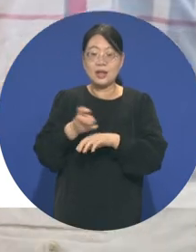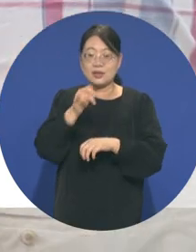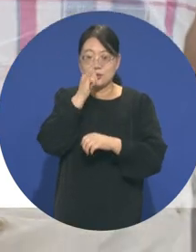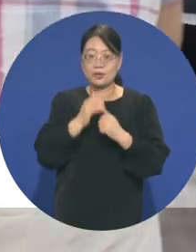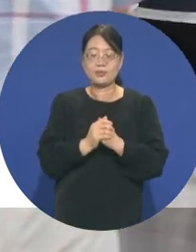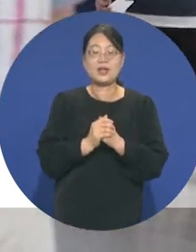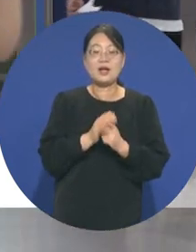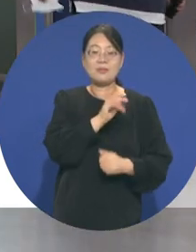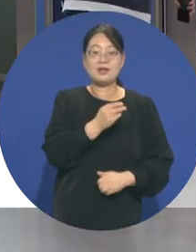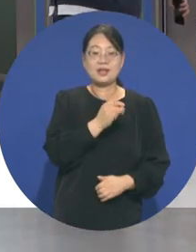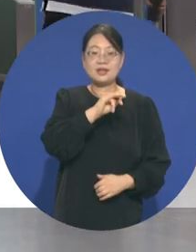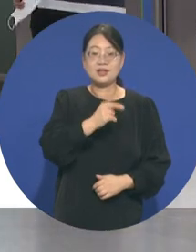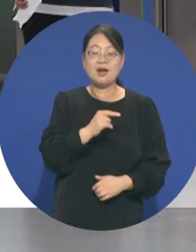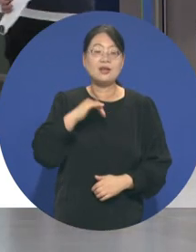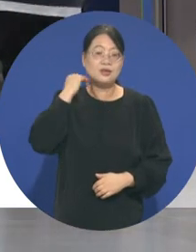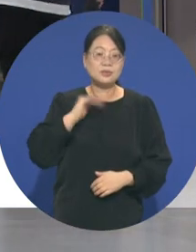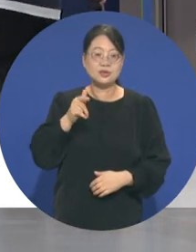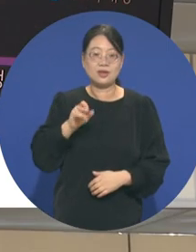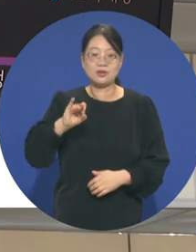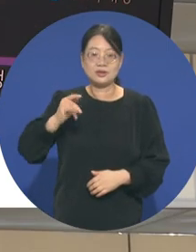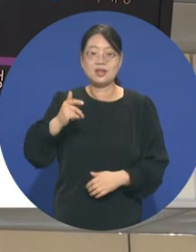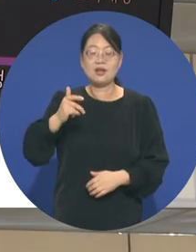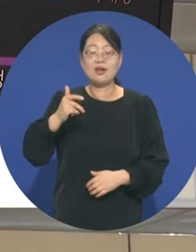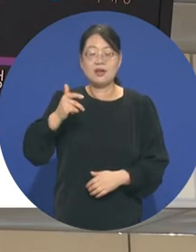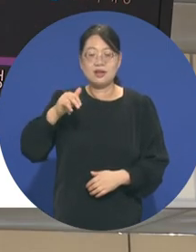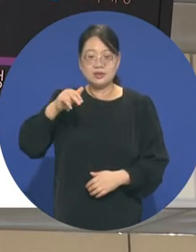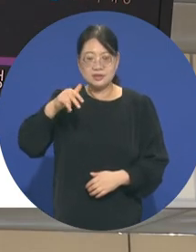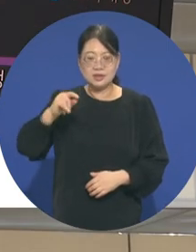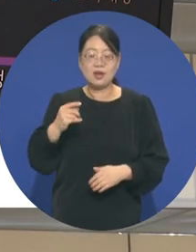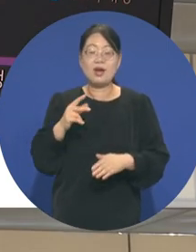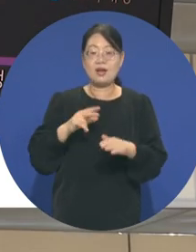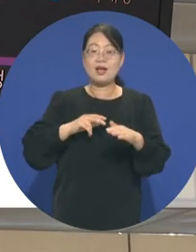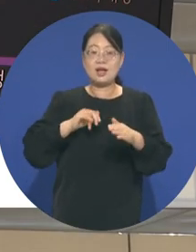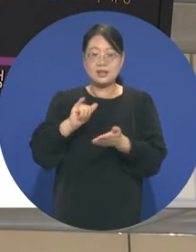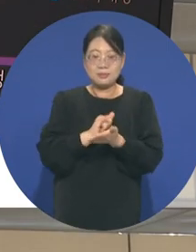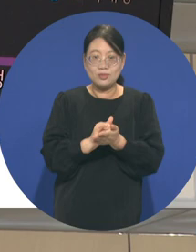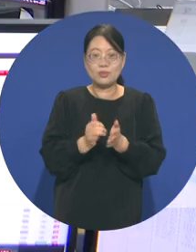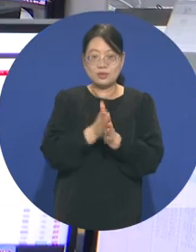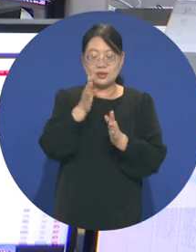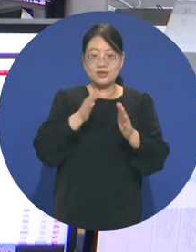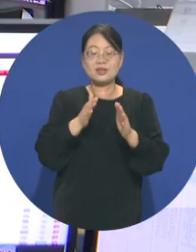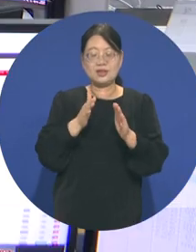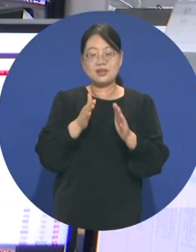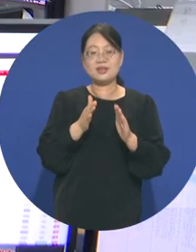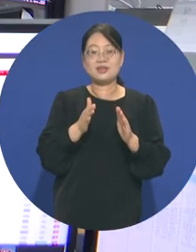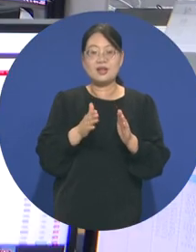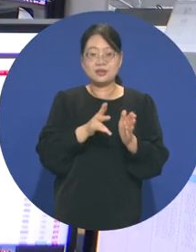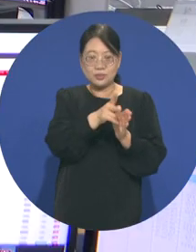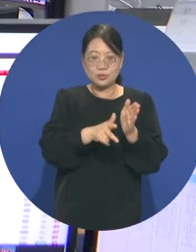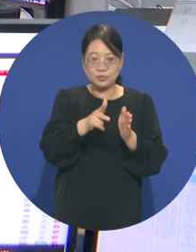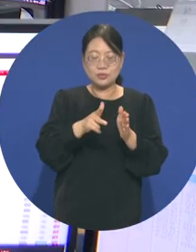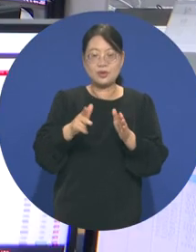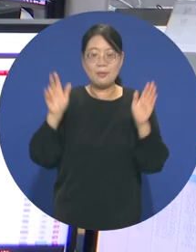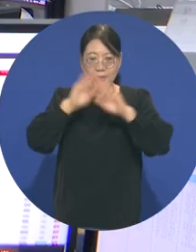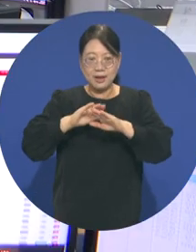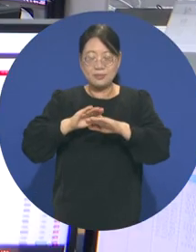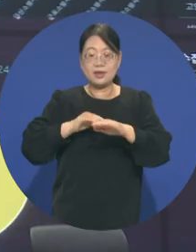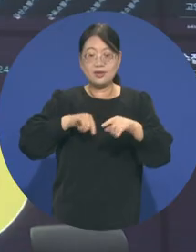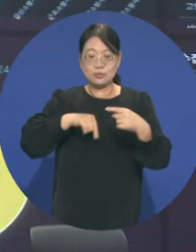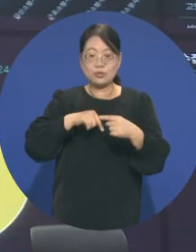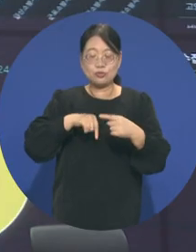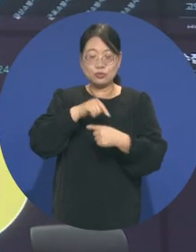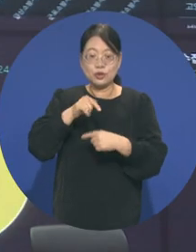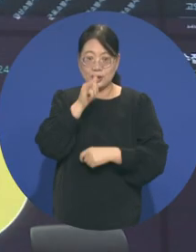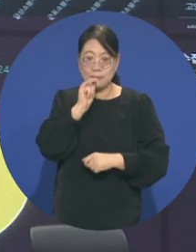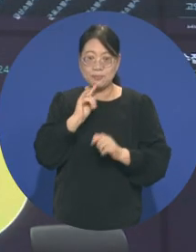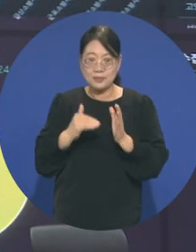경전철 김포 도시철도 등 일부 구간에서 심야 연장 운행합니다 또 주요 고속도로와 국도는 우회 정보와